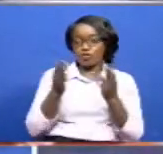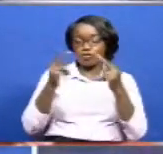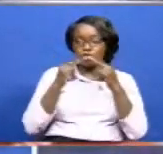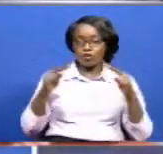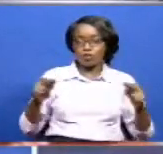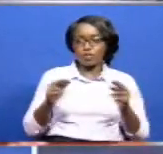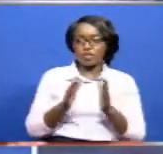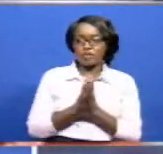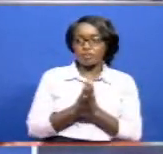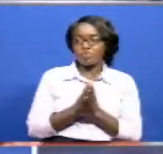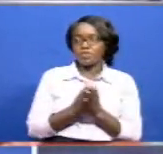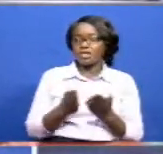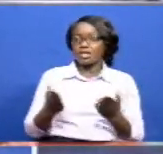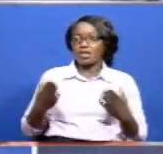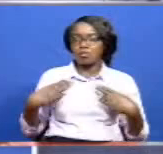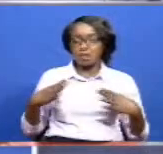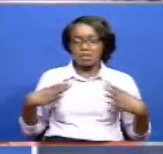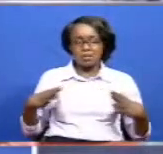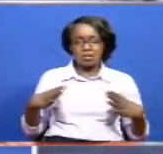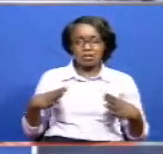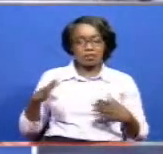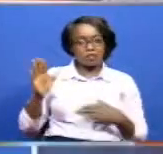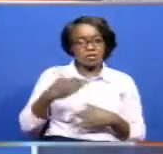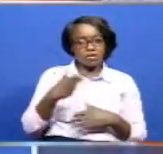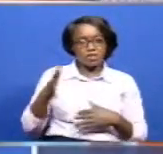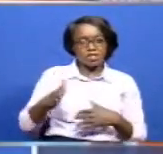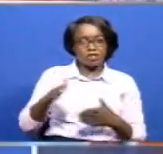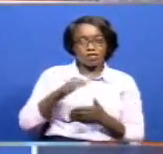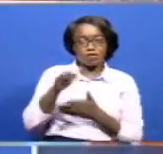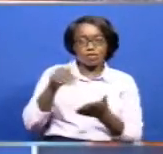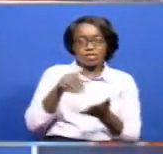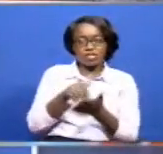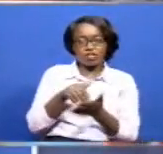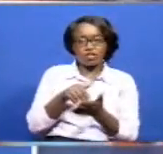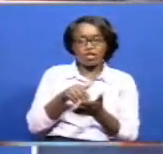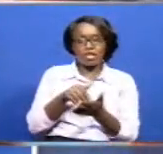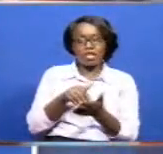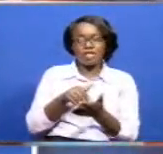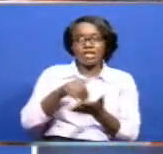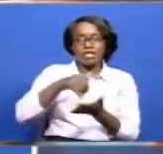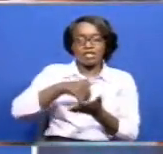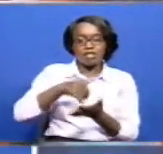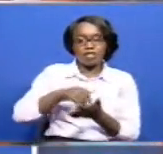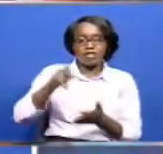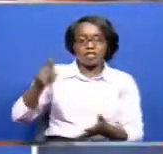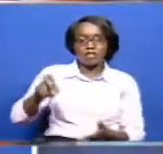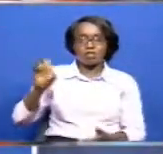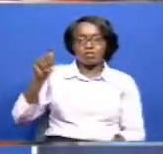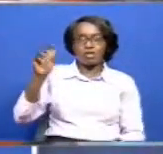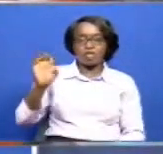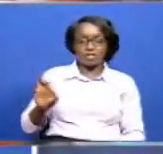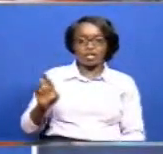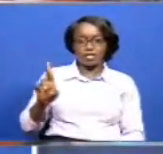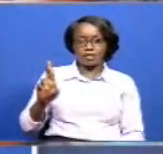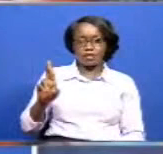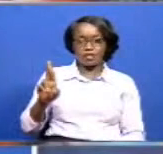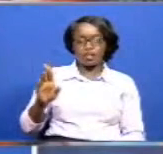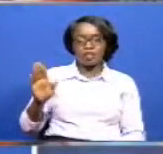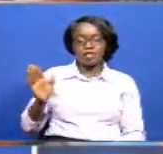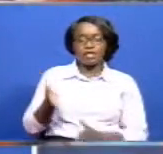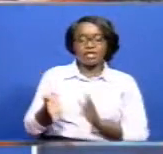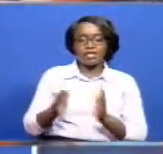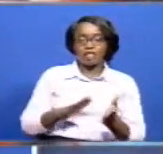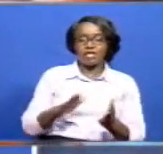Gatanga ni makazi ya wanamuziki kadhaa wa eneo la kati ya nchi, miongoni Peter Kigia, marehemu